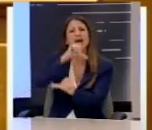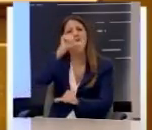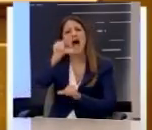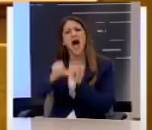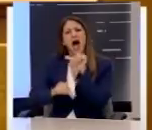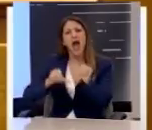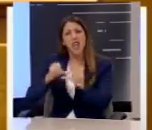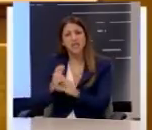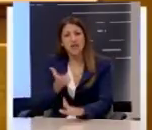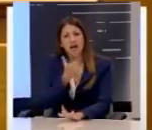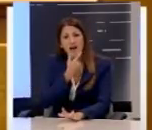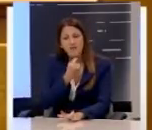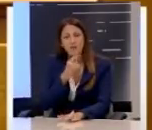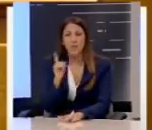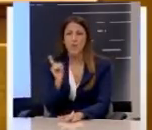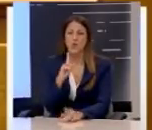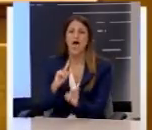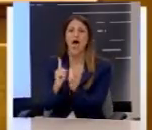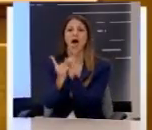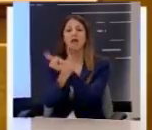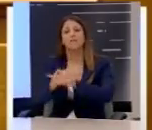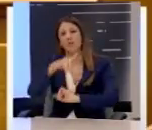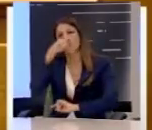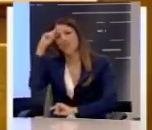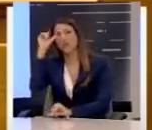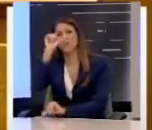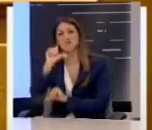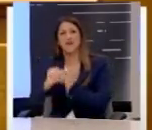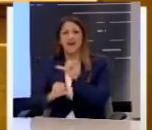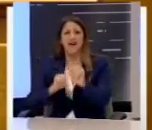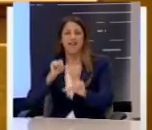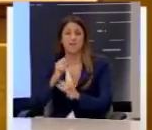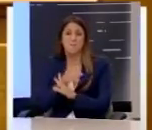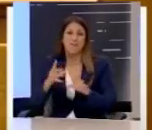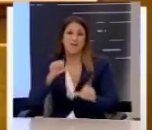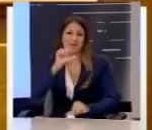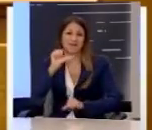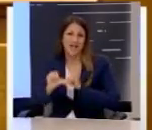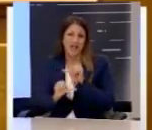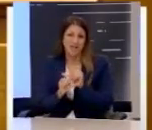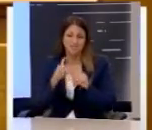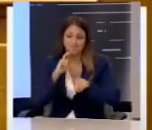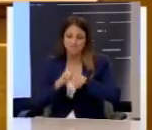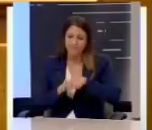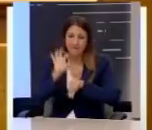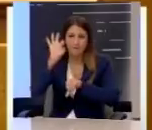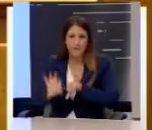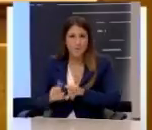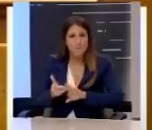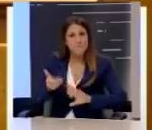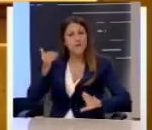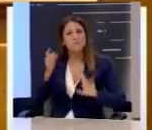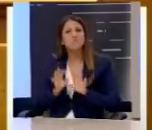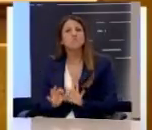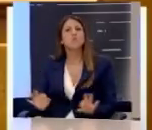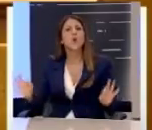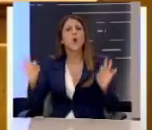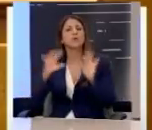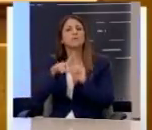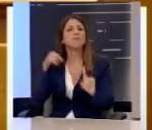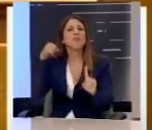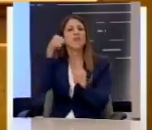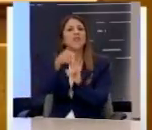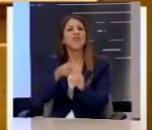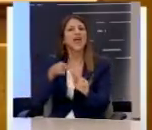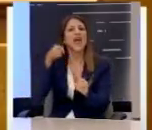δεν γίνεται εύκολα. Καμία. Αλλά έρχεται κάποια στιγμή, μετά από αγώνες και διεκδικήσεις,